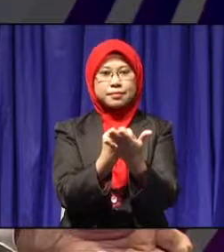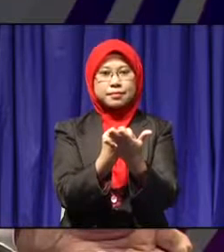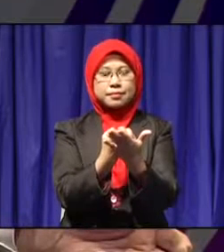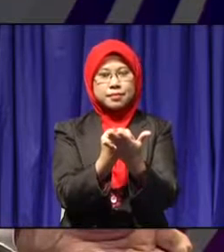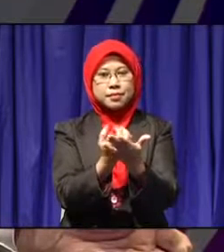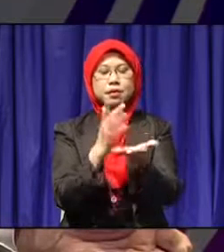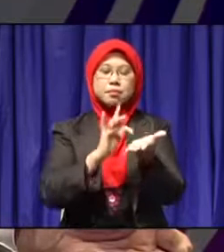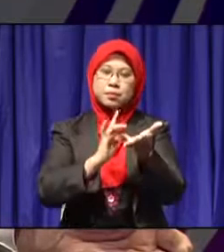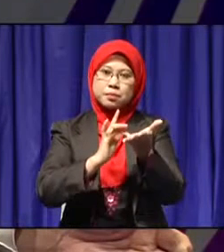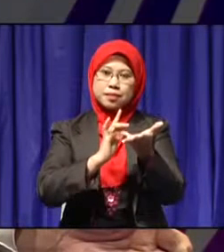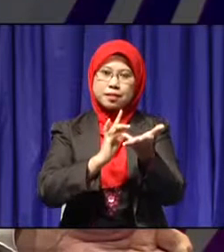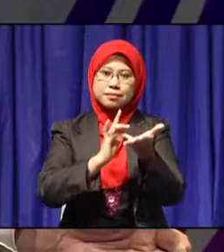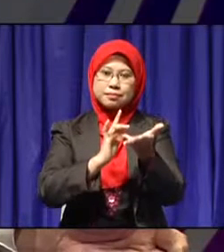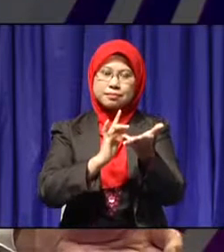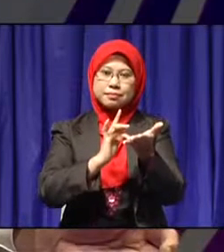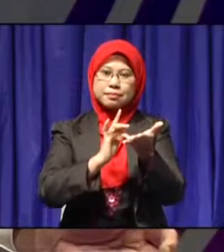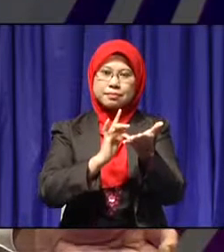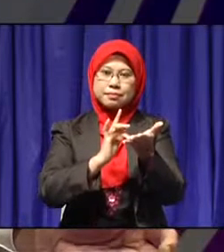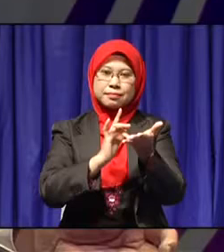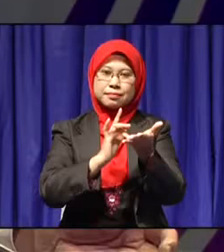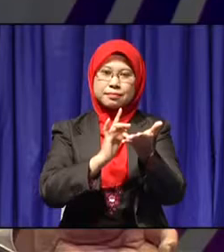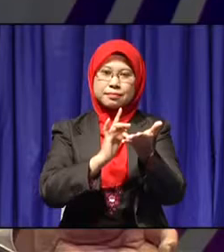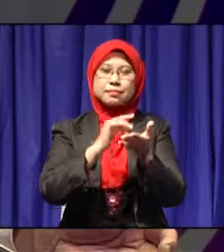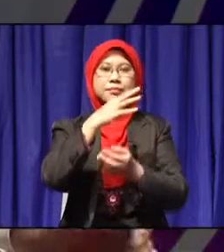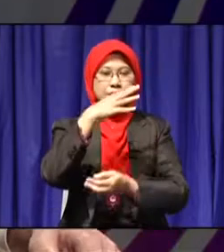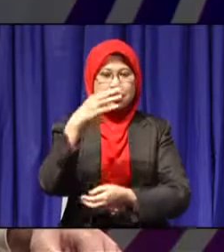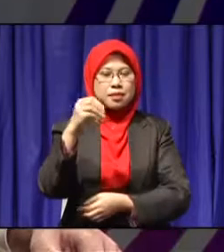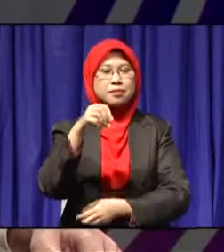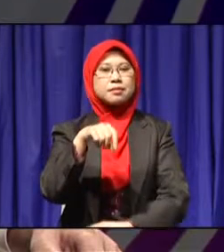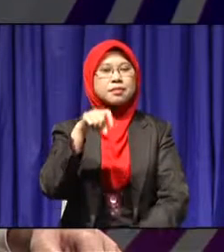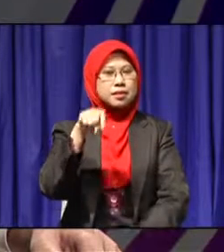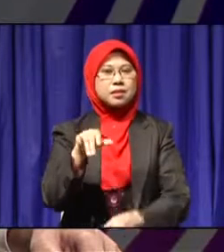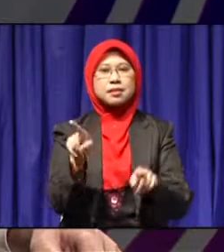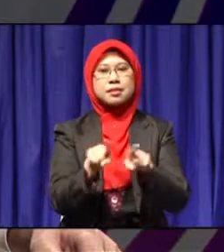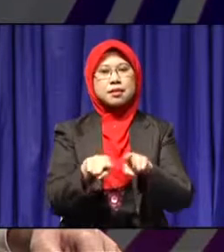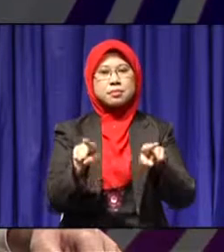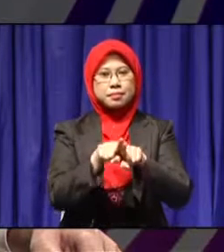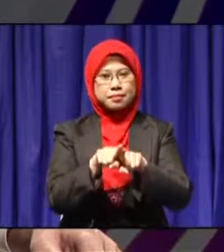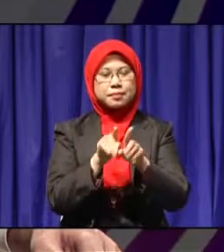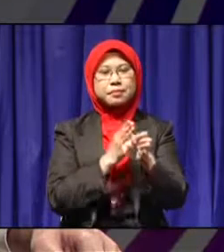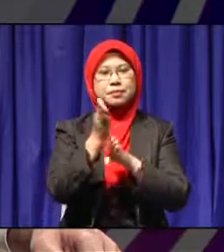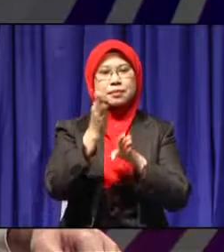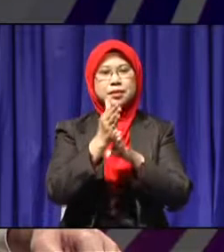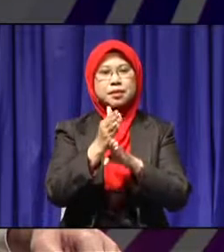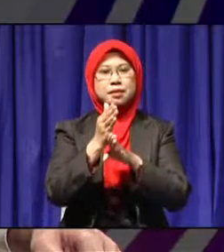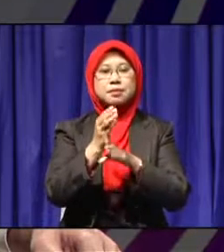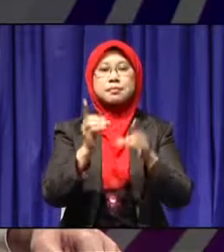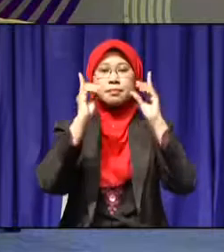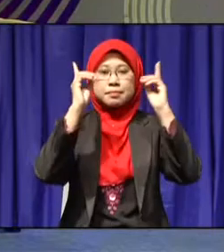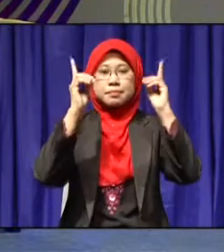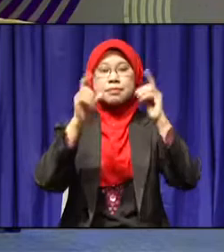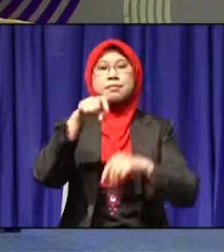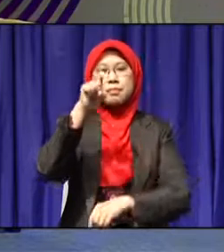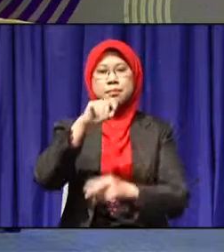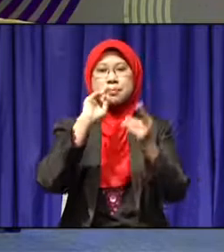perubatan dan selatan semestinya bidang pendidikan juga perlu